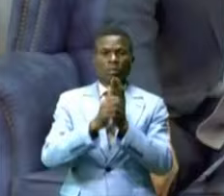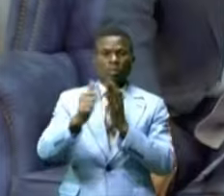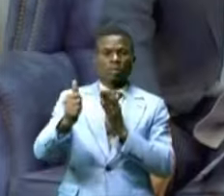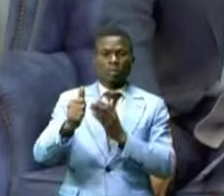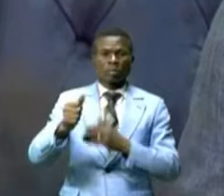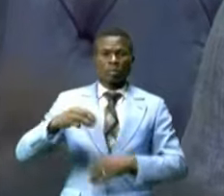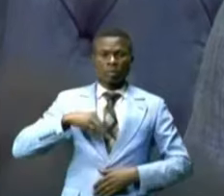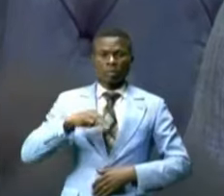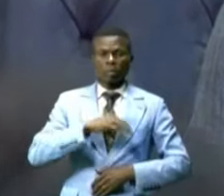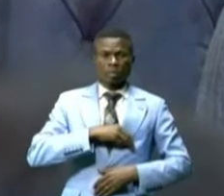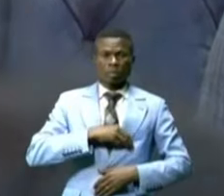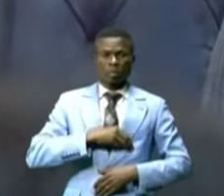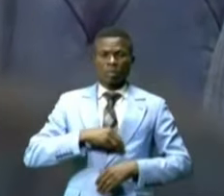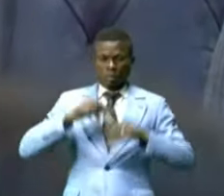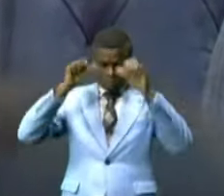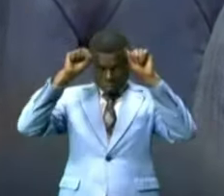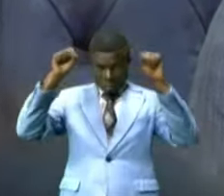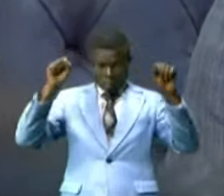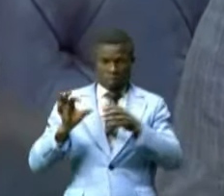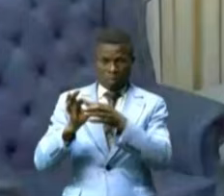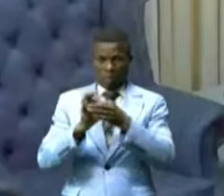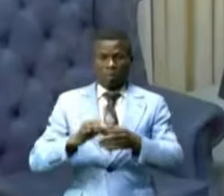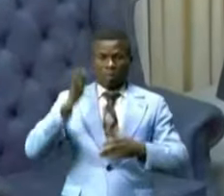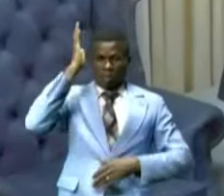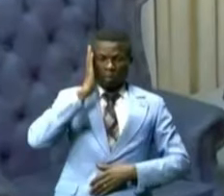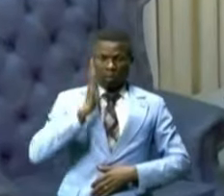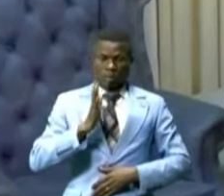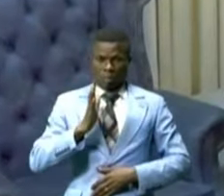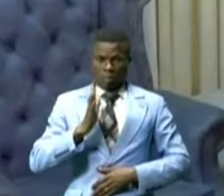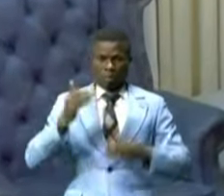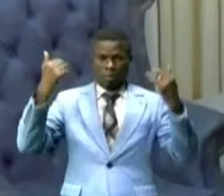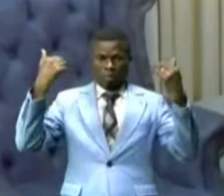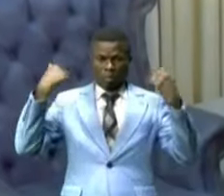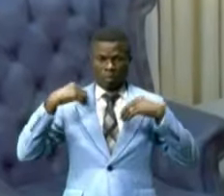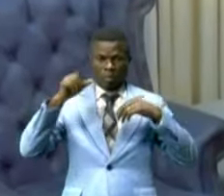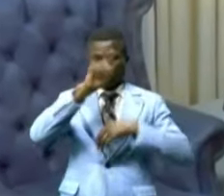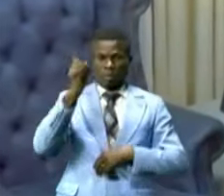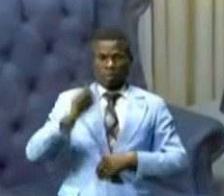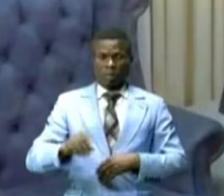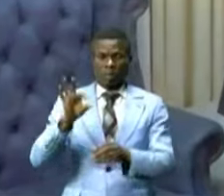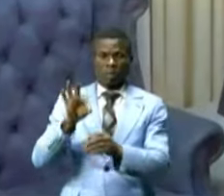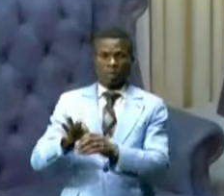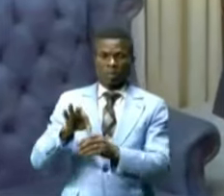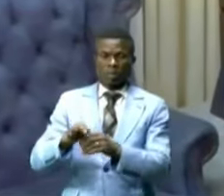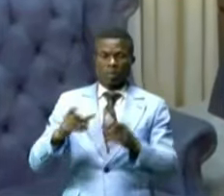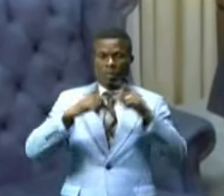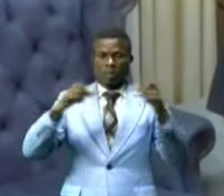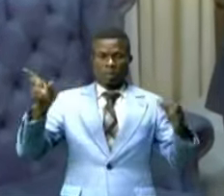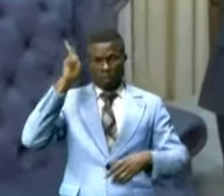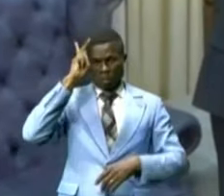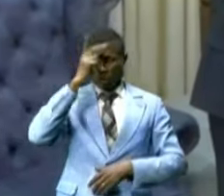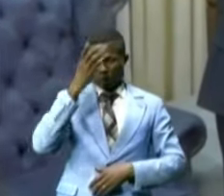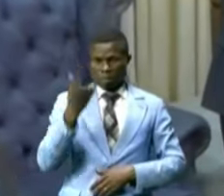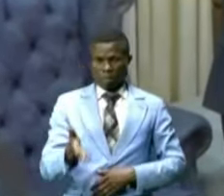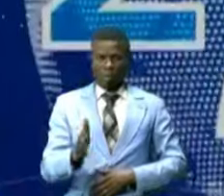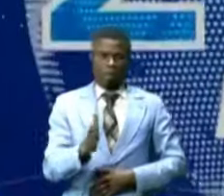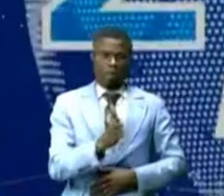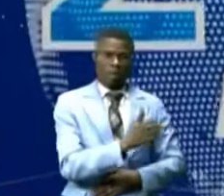du Présidium de l'Union Sacrée et chef de la zone électorale Grand Katanga.